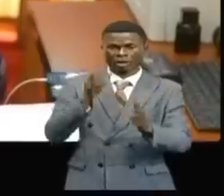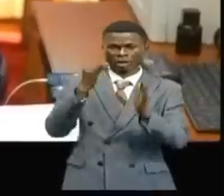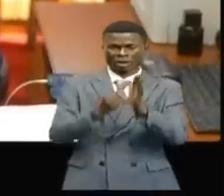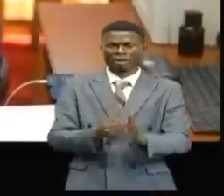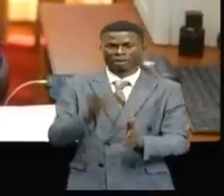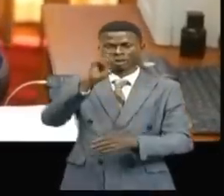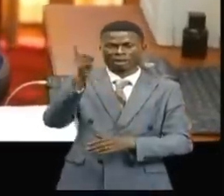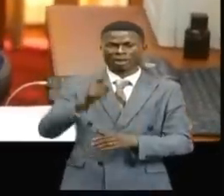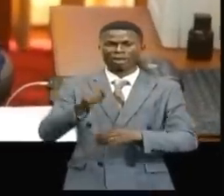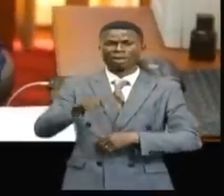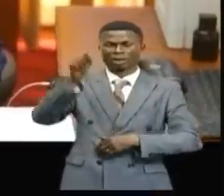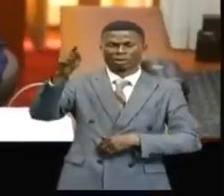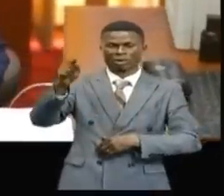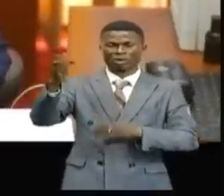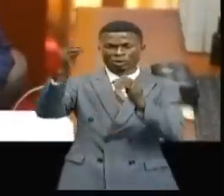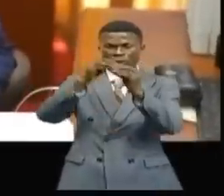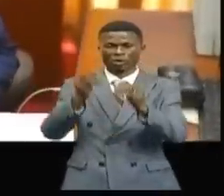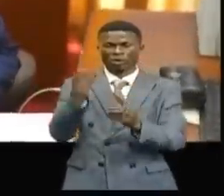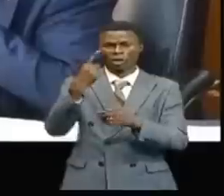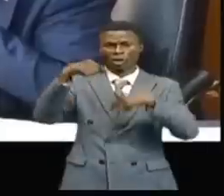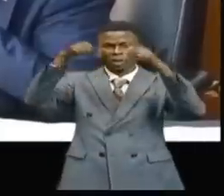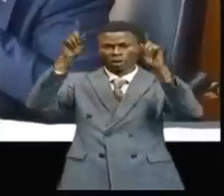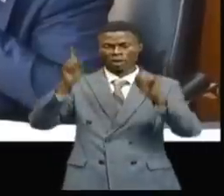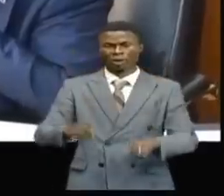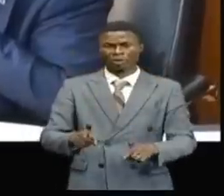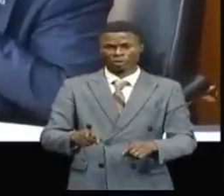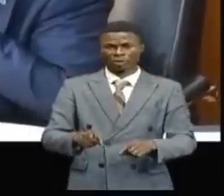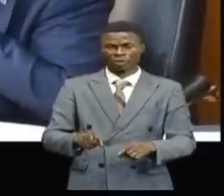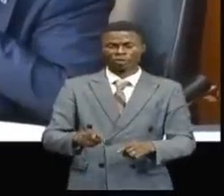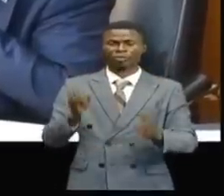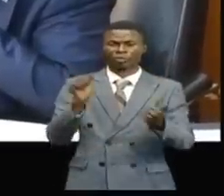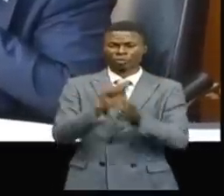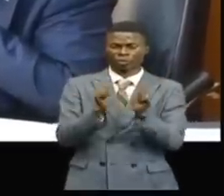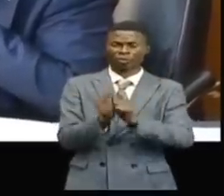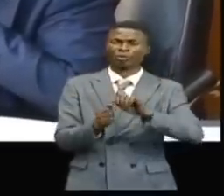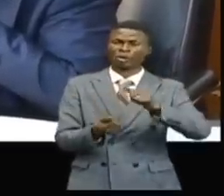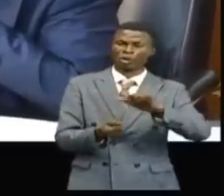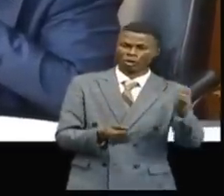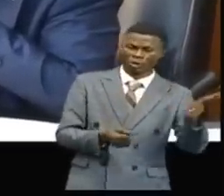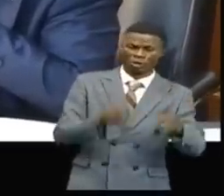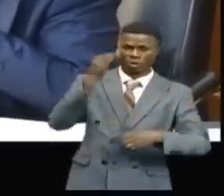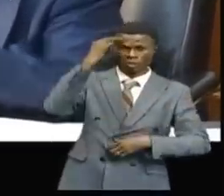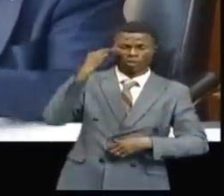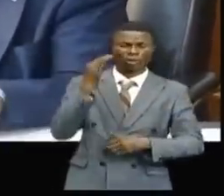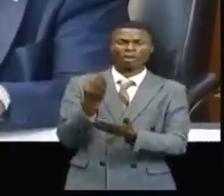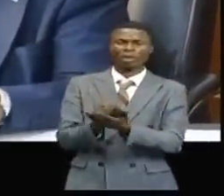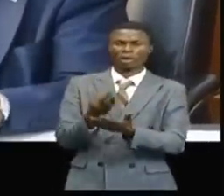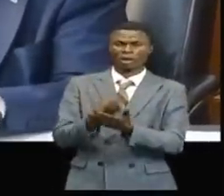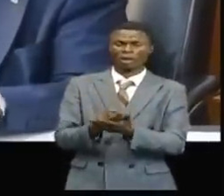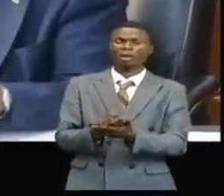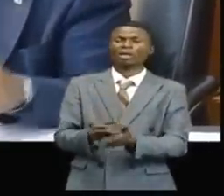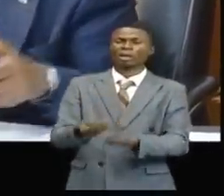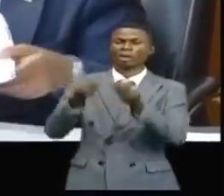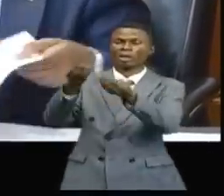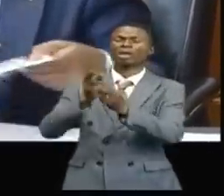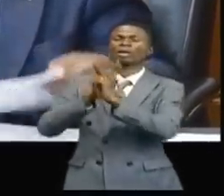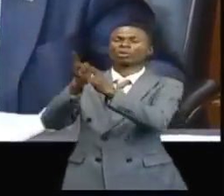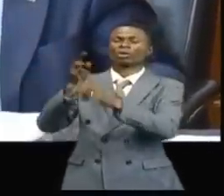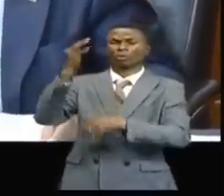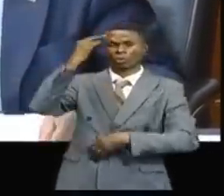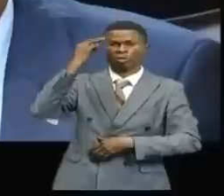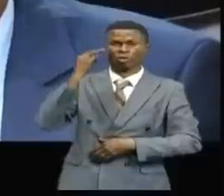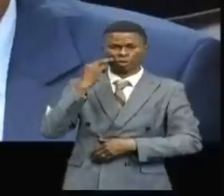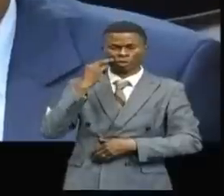milliards de francs congolais en cumul annuel. Sur un autre chapitre, le ministre des Finances a informé les conseils